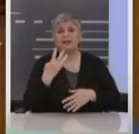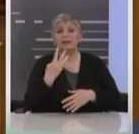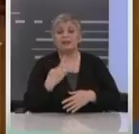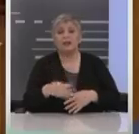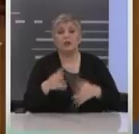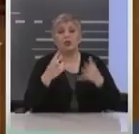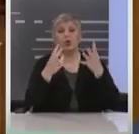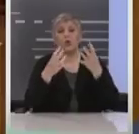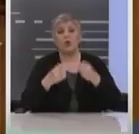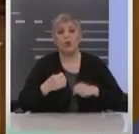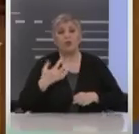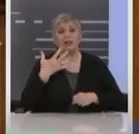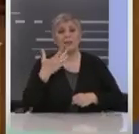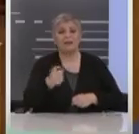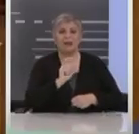485 εκατομμυρίων ευρώ.